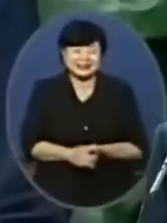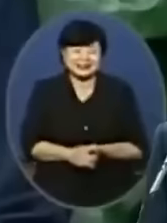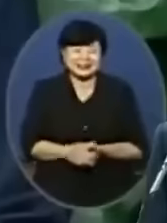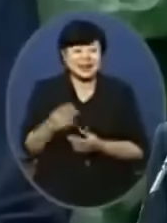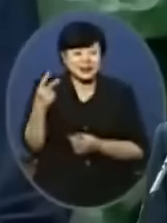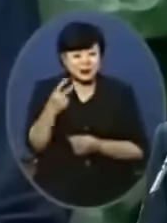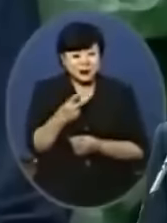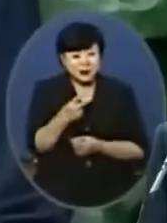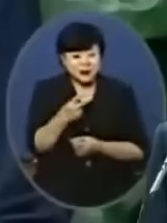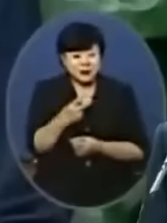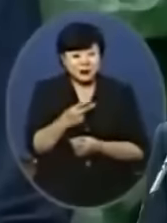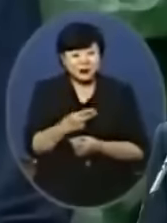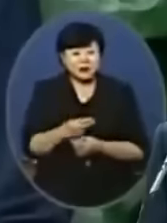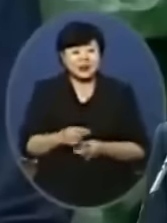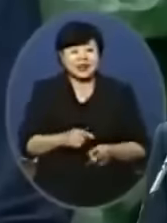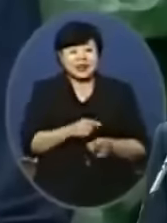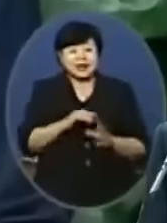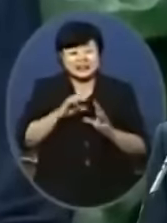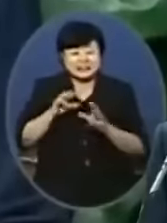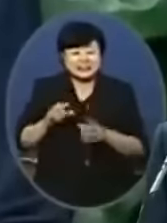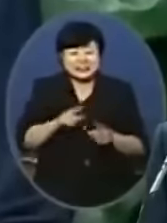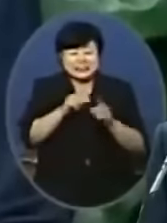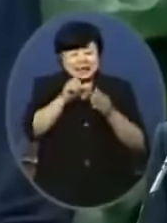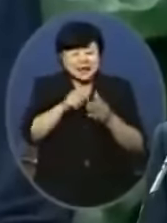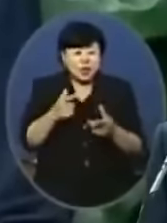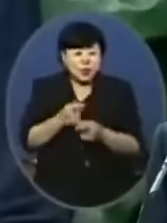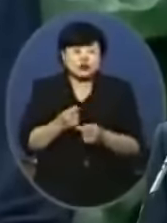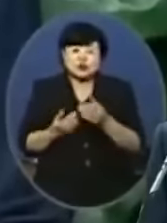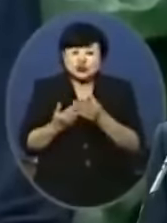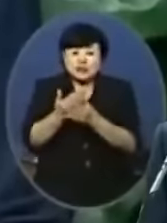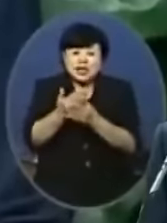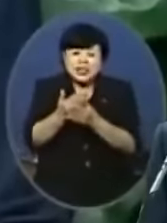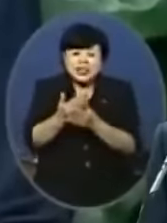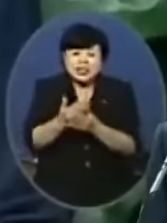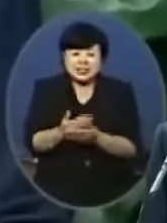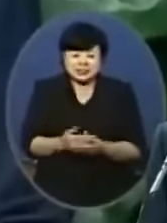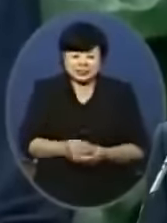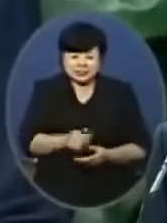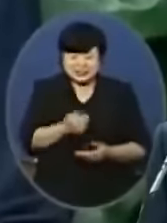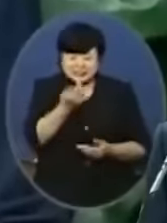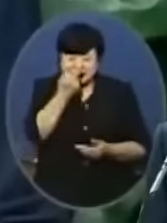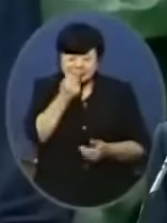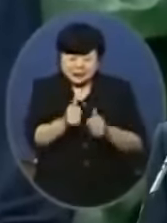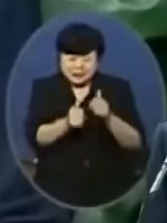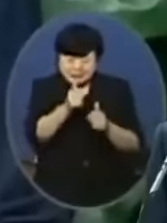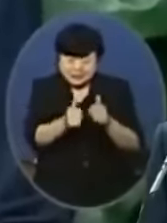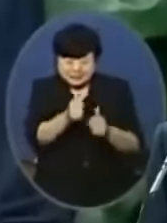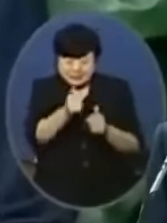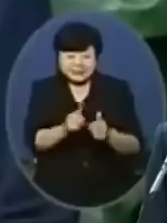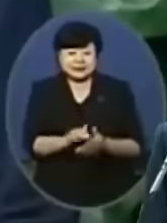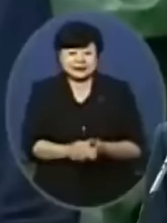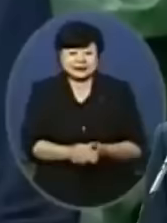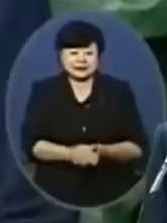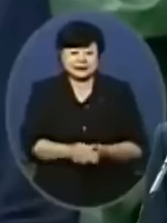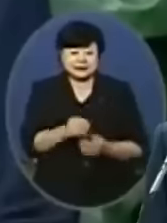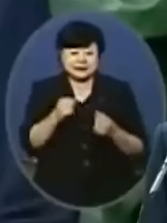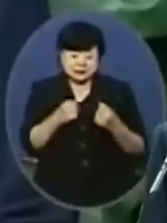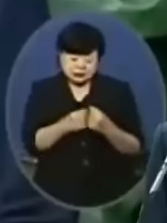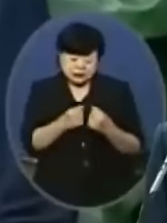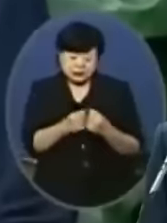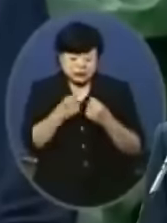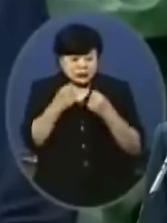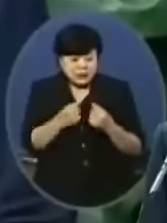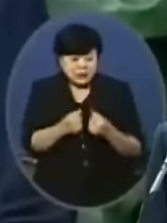그리고 우리가 세상에 살면 원수가 생겨나는 것입니다. 인생은 생존 경쟁으로 네가 사느냐 내가 사느냐의 투쟁 속에 살기